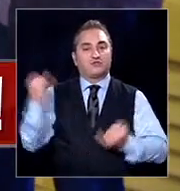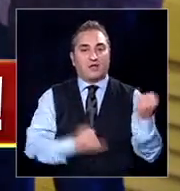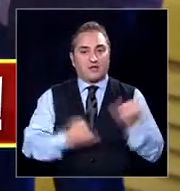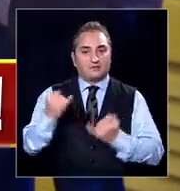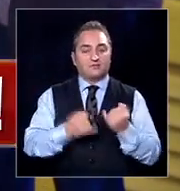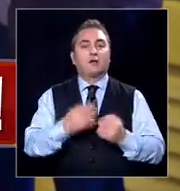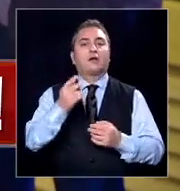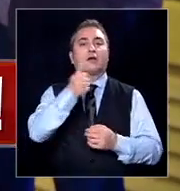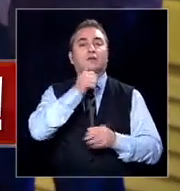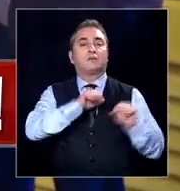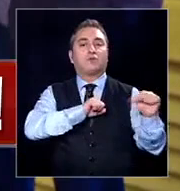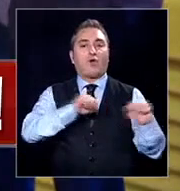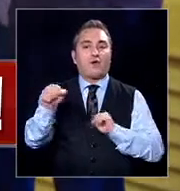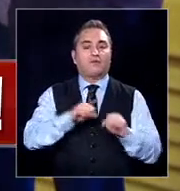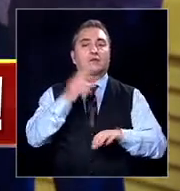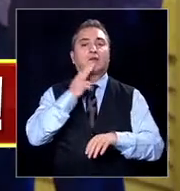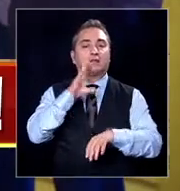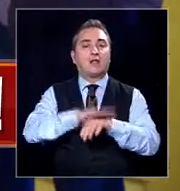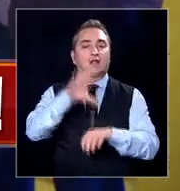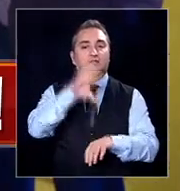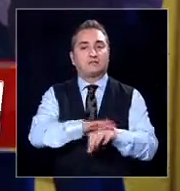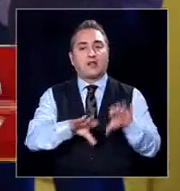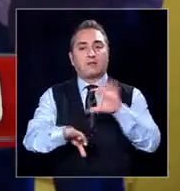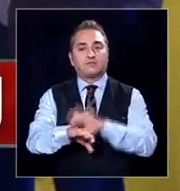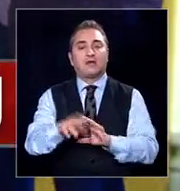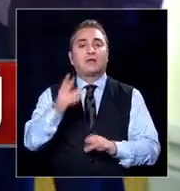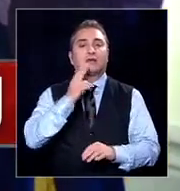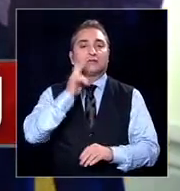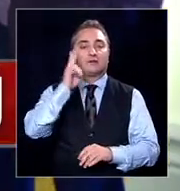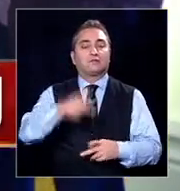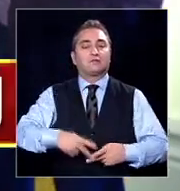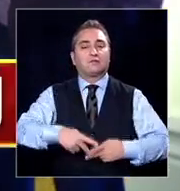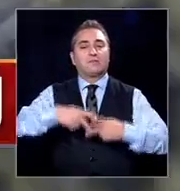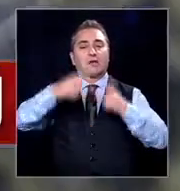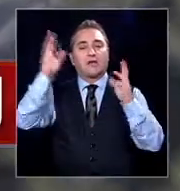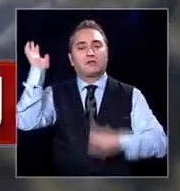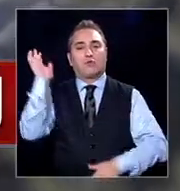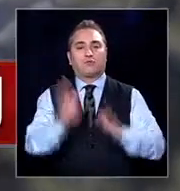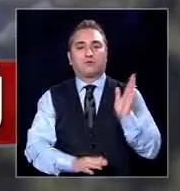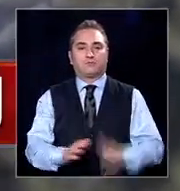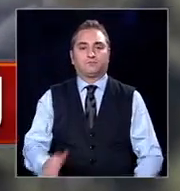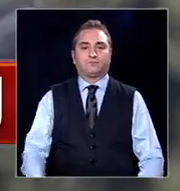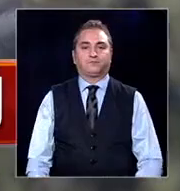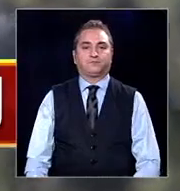koca kadının ellerini kelepçeledi ve zavallı kadını sabaha kadar dövdü.